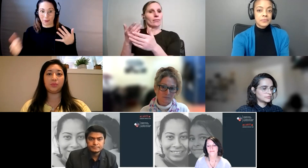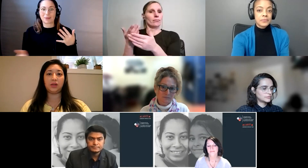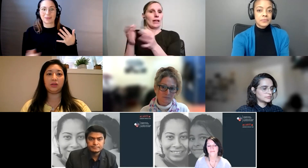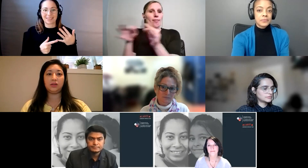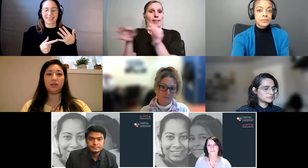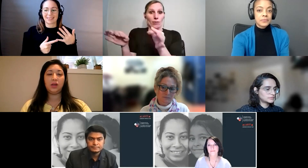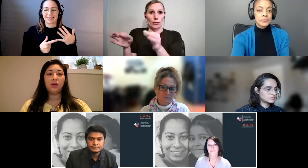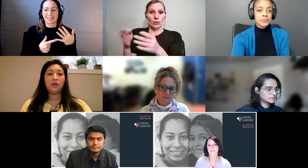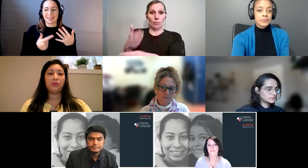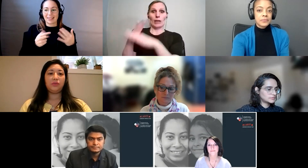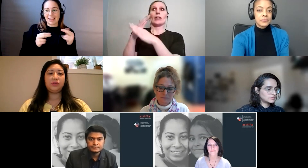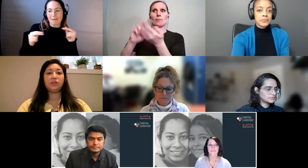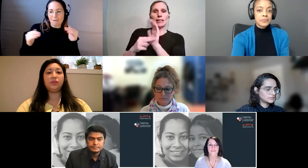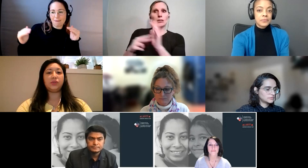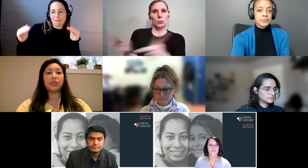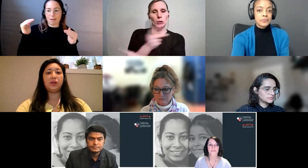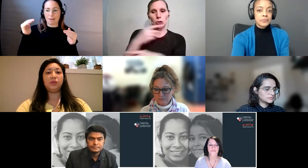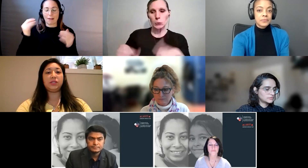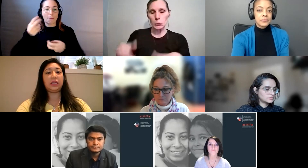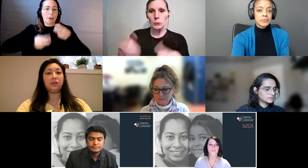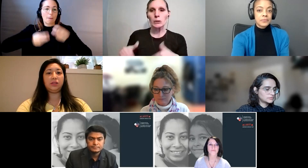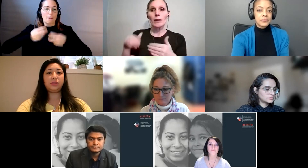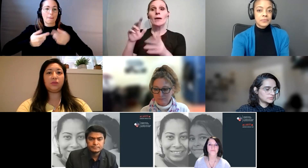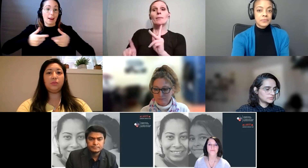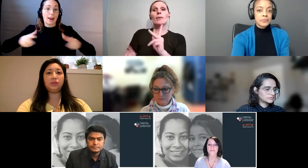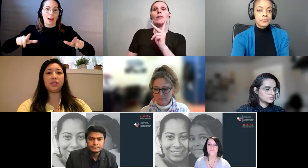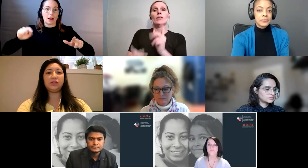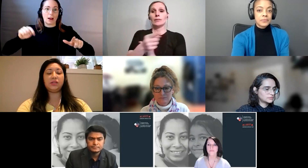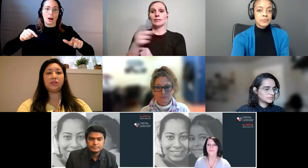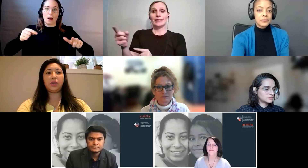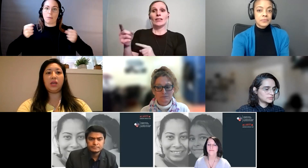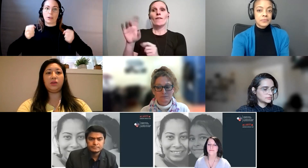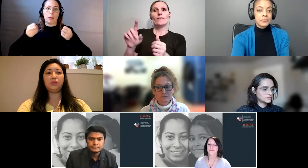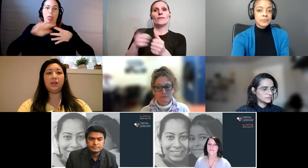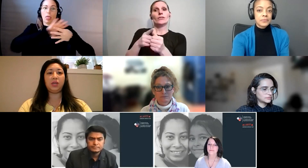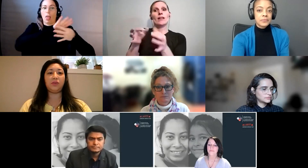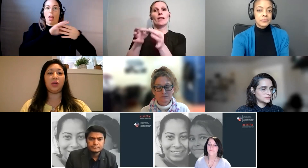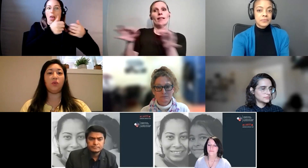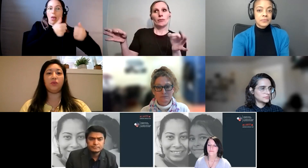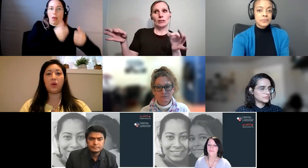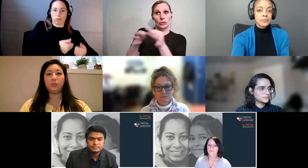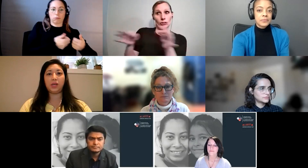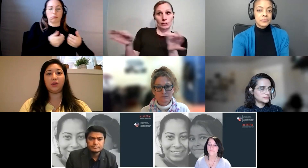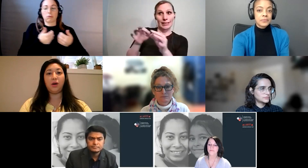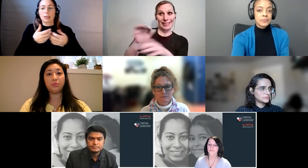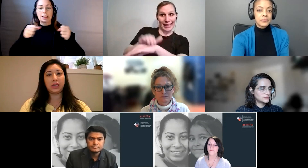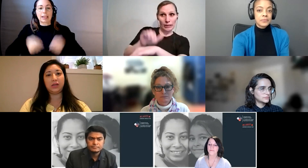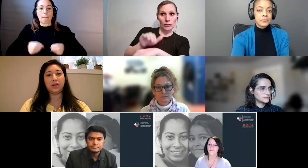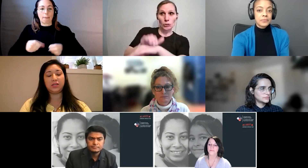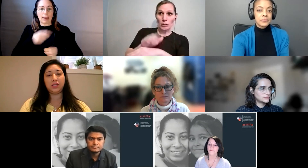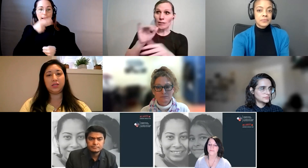un autre niveau, les problèmes de langue peuvent exacerber ces problèmes. Le système criminel canadien